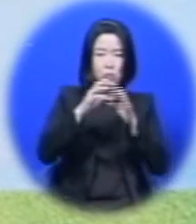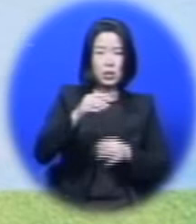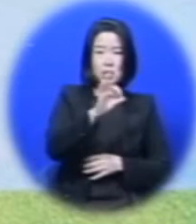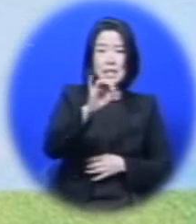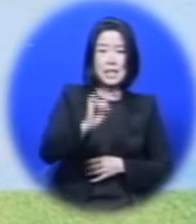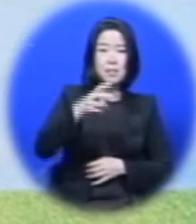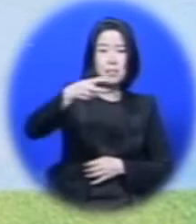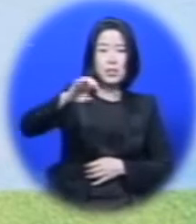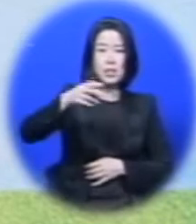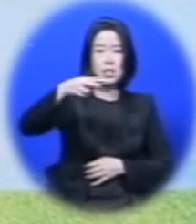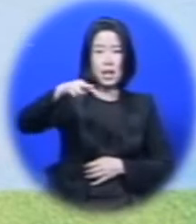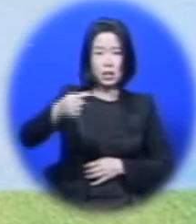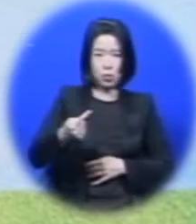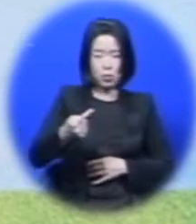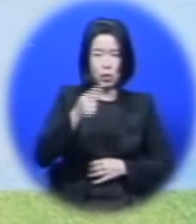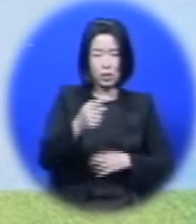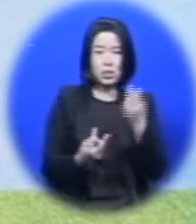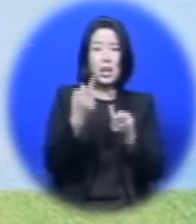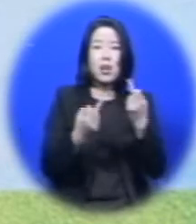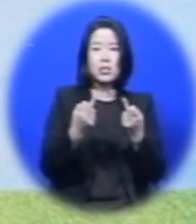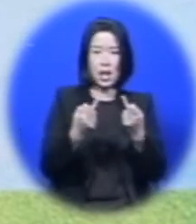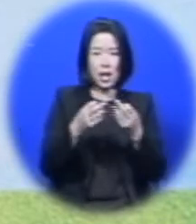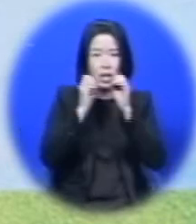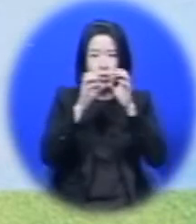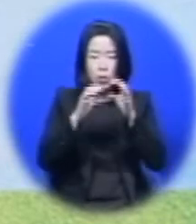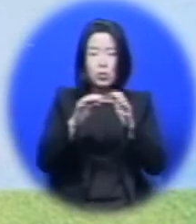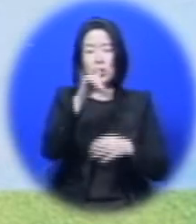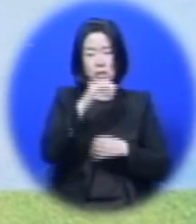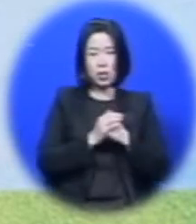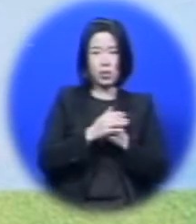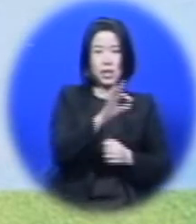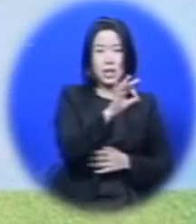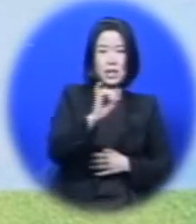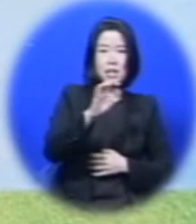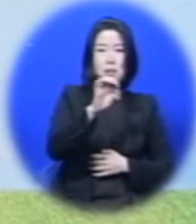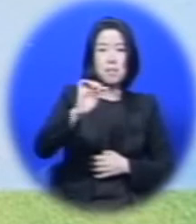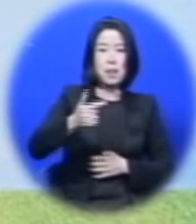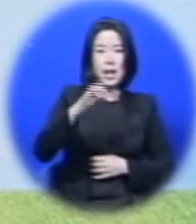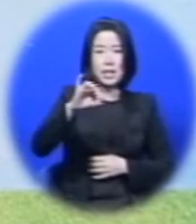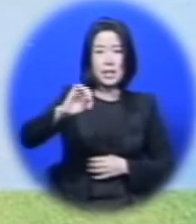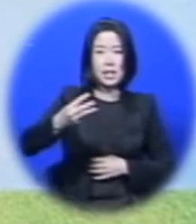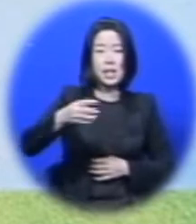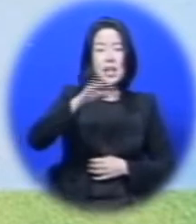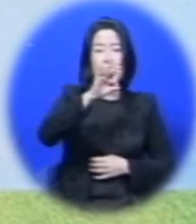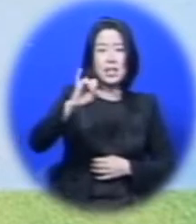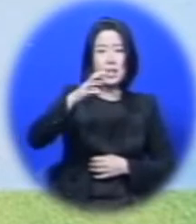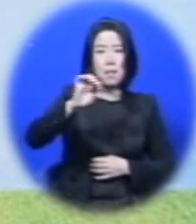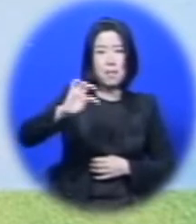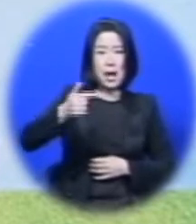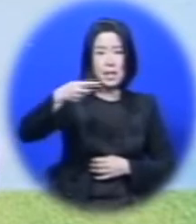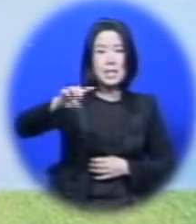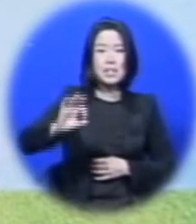섬에 형제를 전도를 했습니다. 이판일 이판성 형제예요. 그리고 그